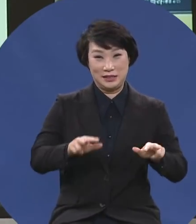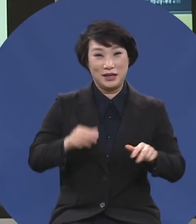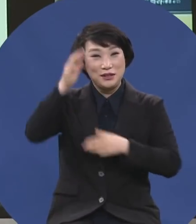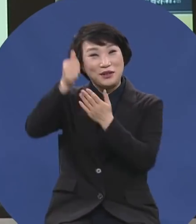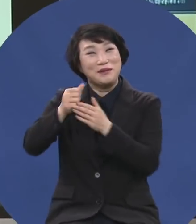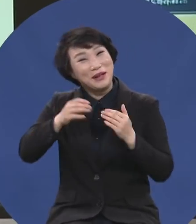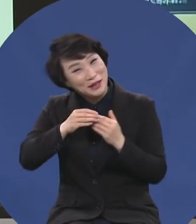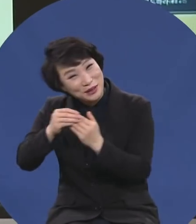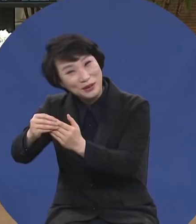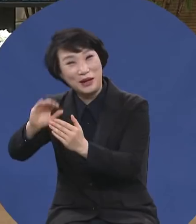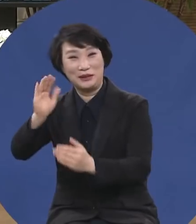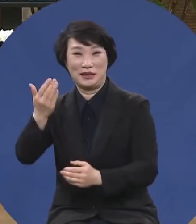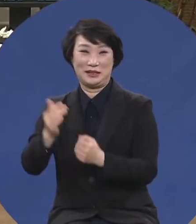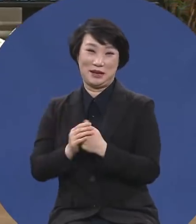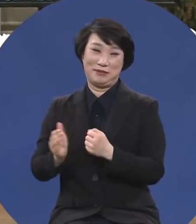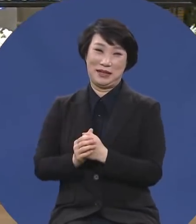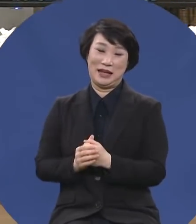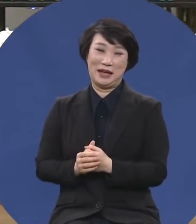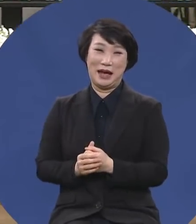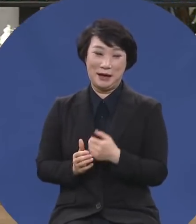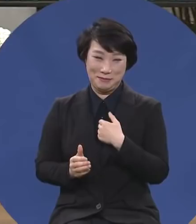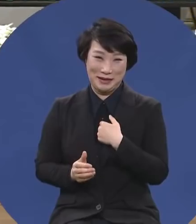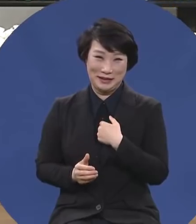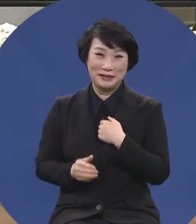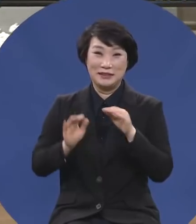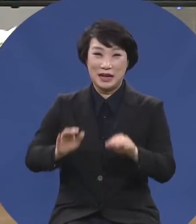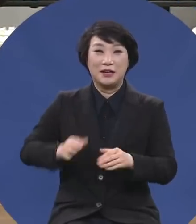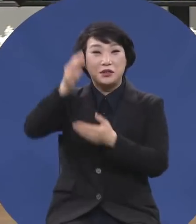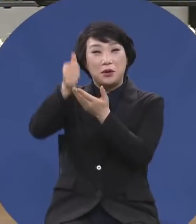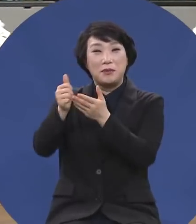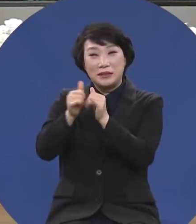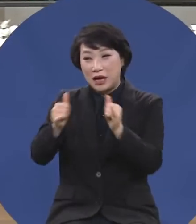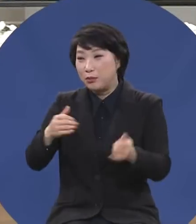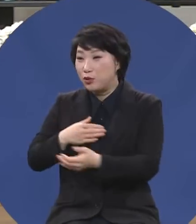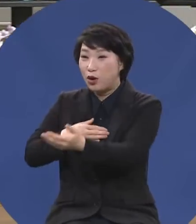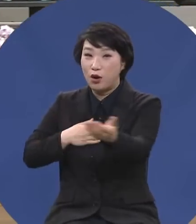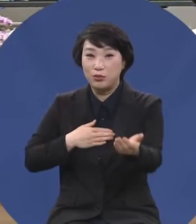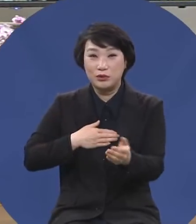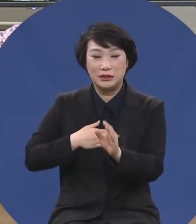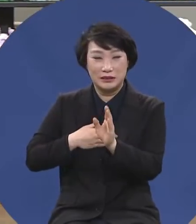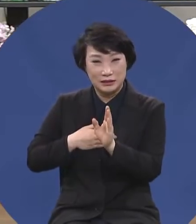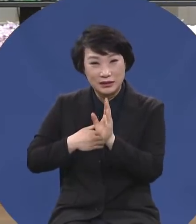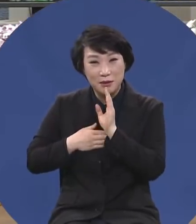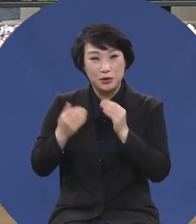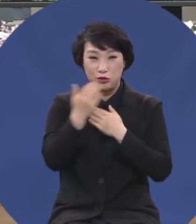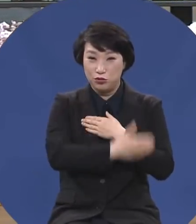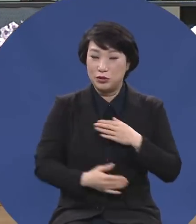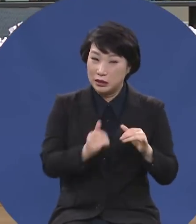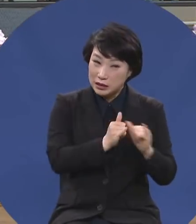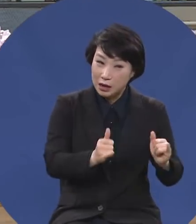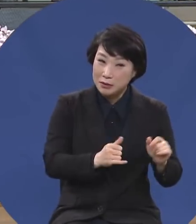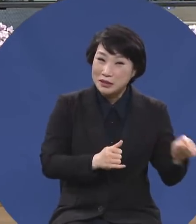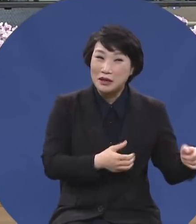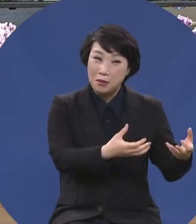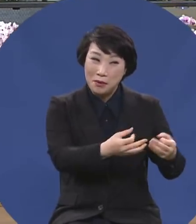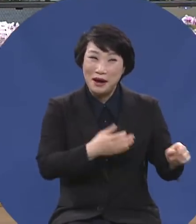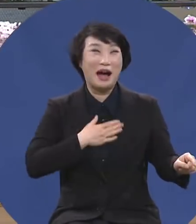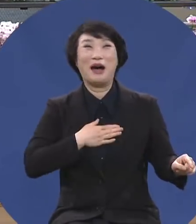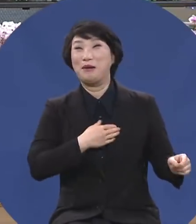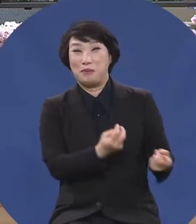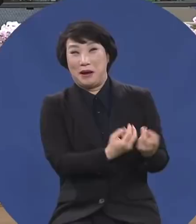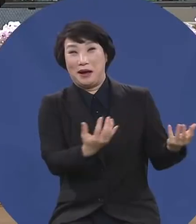성령으로 끌고 다니신다 이 말이요. 그러니 성령의 사람은 참으로 육신의 사람이 알 수가 없다 이